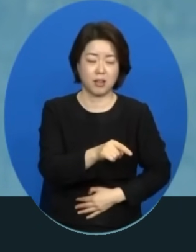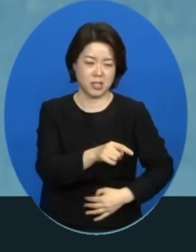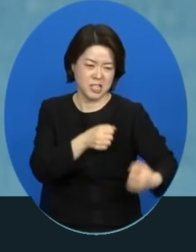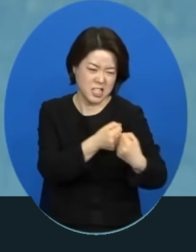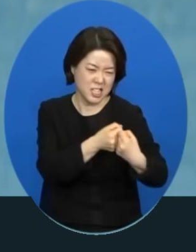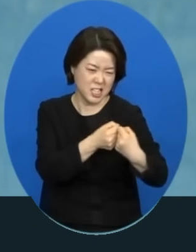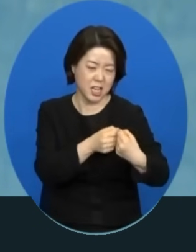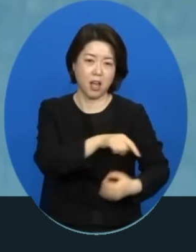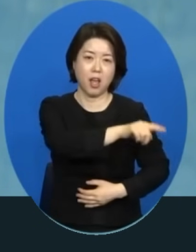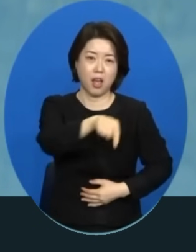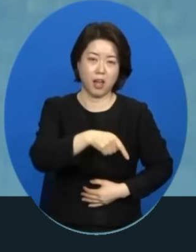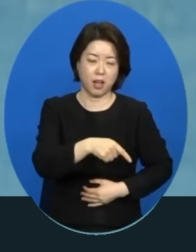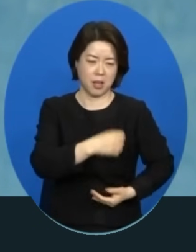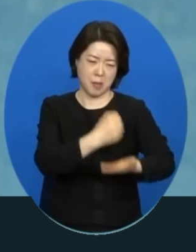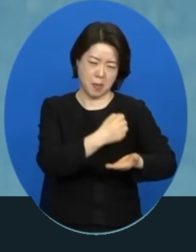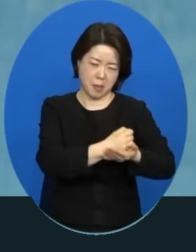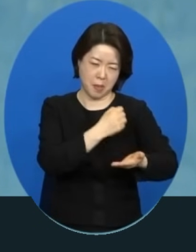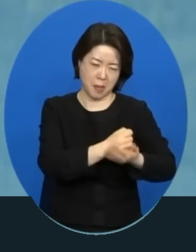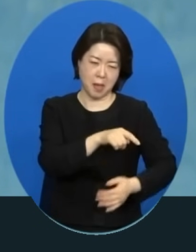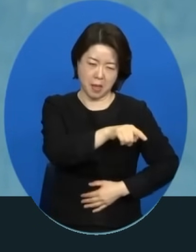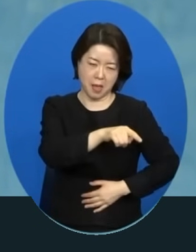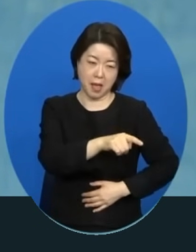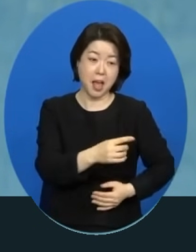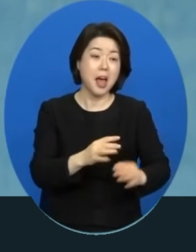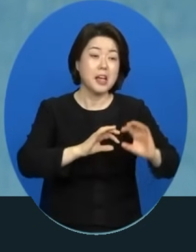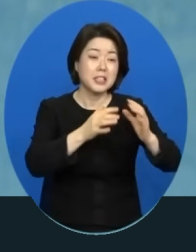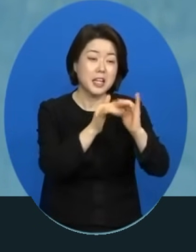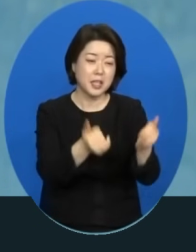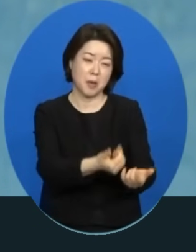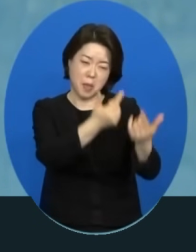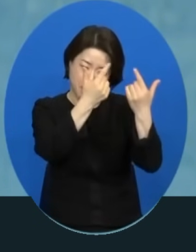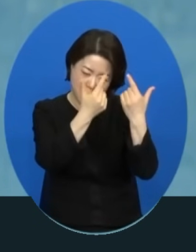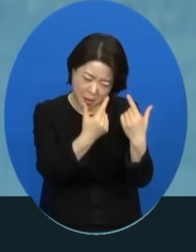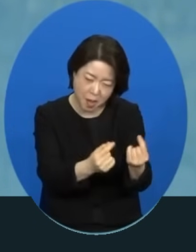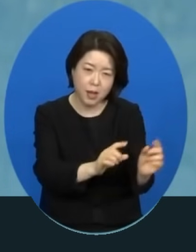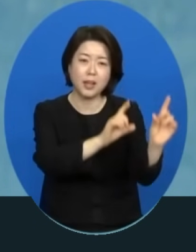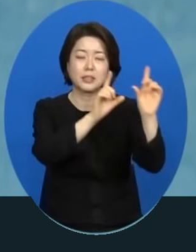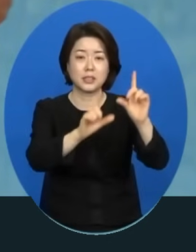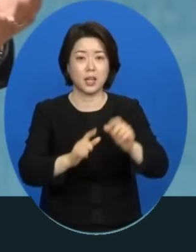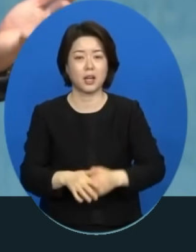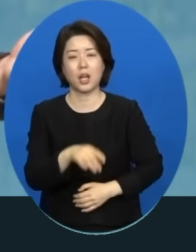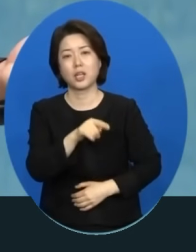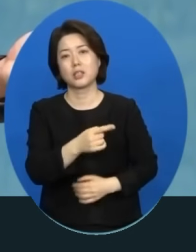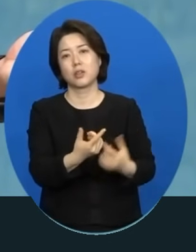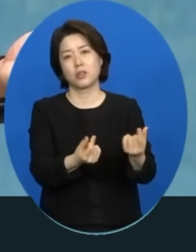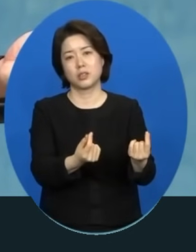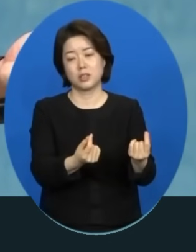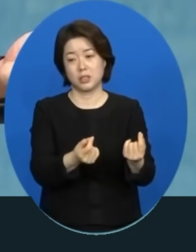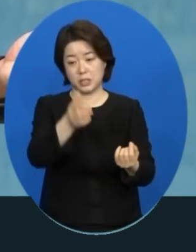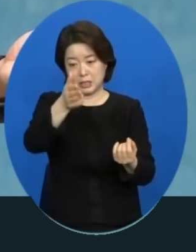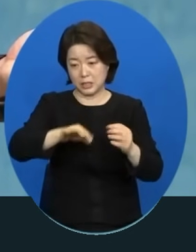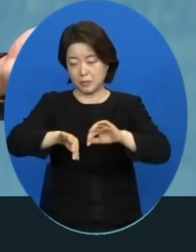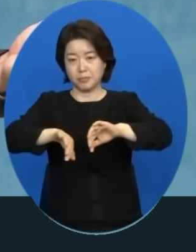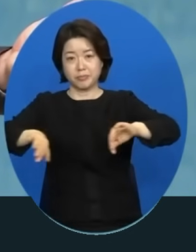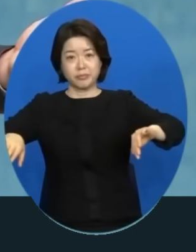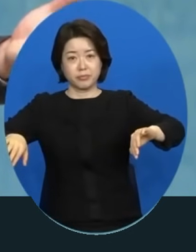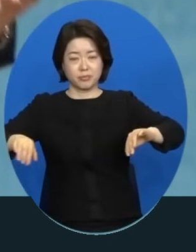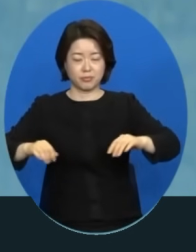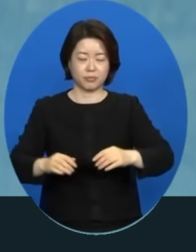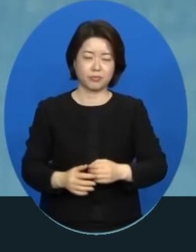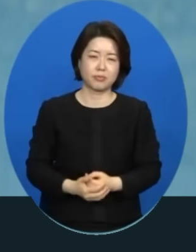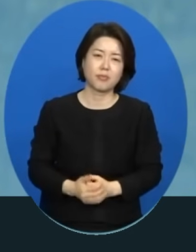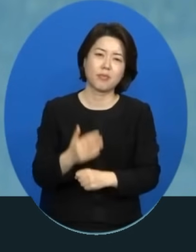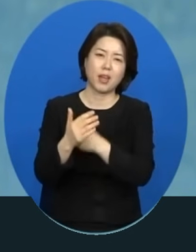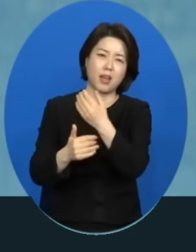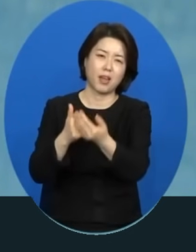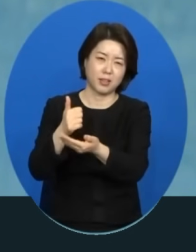싸워요. 험담하면서 세상 사람들과 똑같이 살아갑니다. 이런 이들이 이렇게 갈라져 있었던 것이죠.